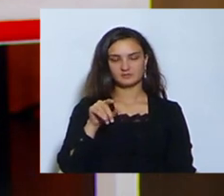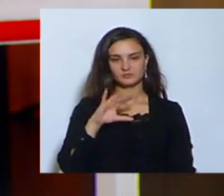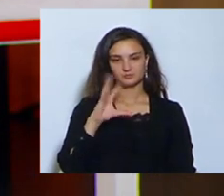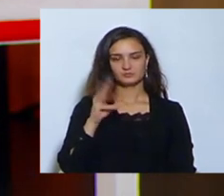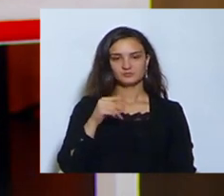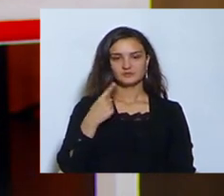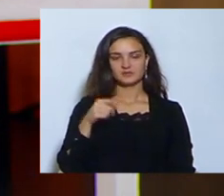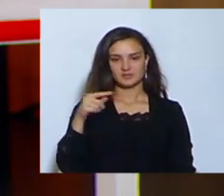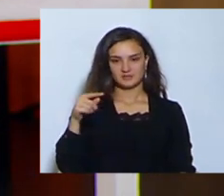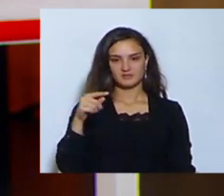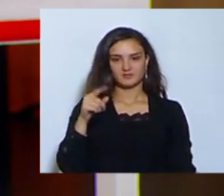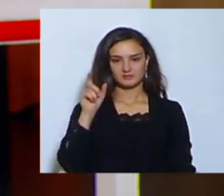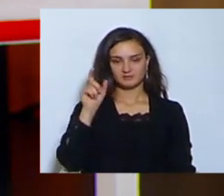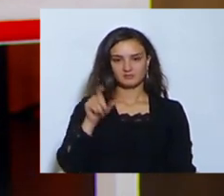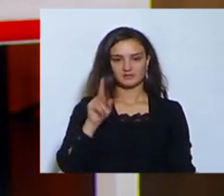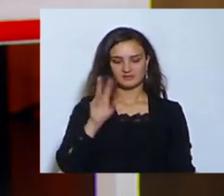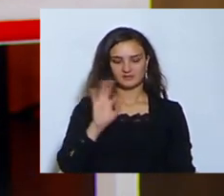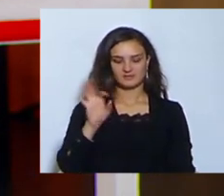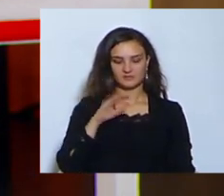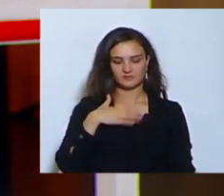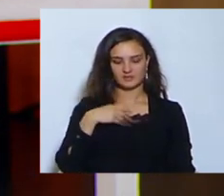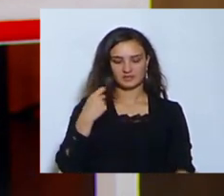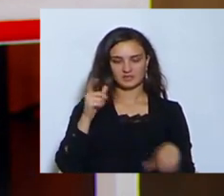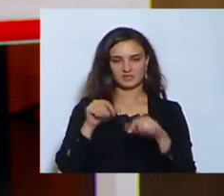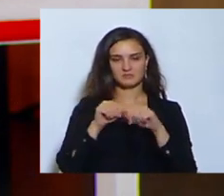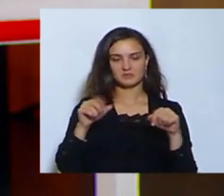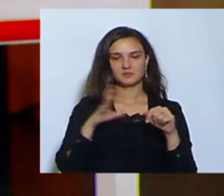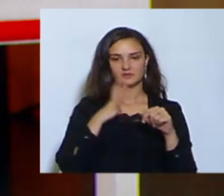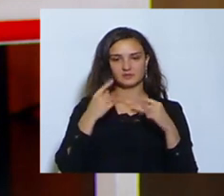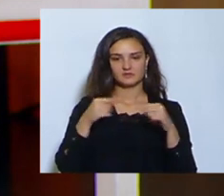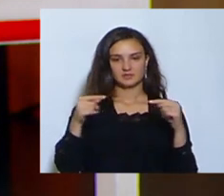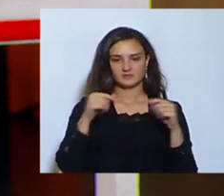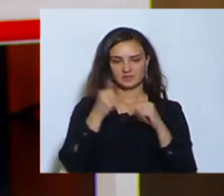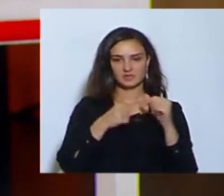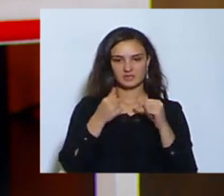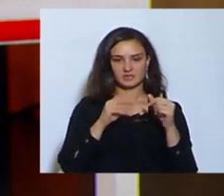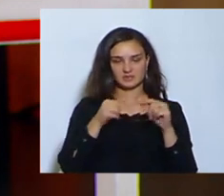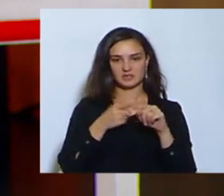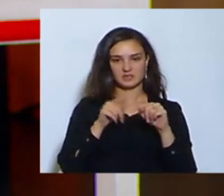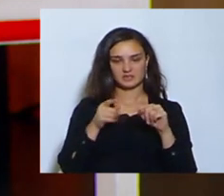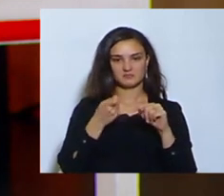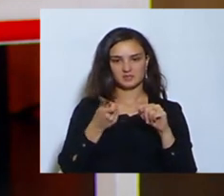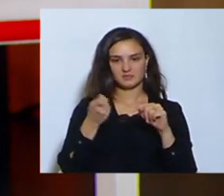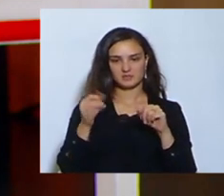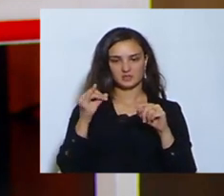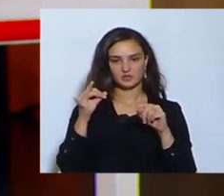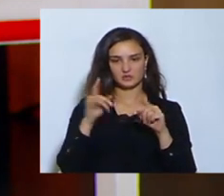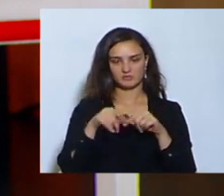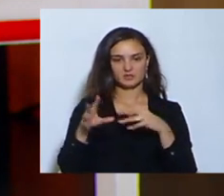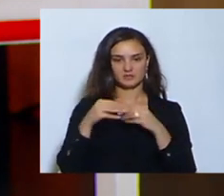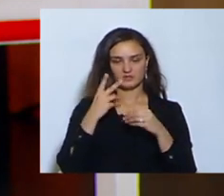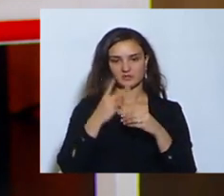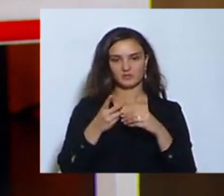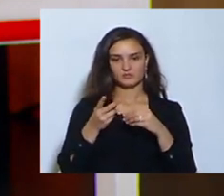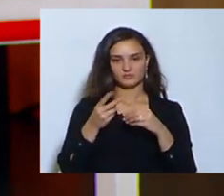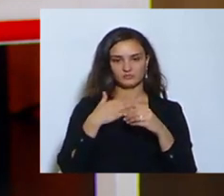მოუყარეთ სხვადასხვა პერსონაჟს, რომლებიც ჩვენი გადაცემის გმირები იყვნენ სხვადასხვა წელს. და აი ეს პატარ-პატარა ისტორიები მოდით ერთად